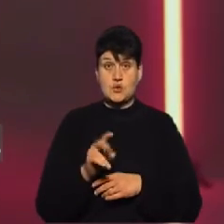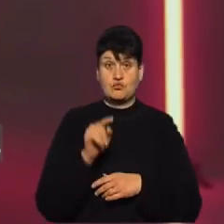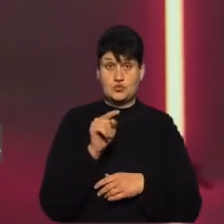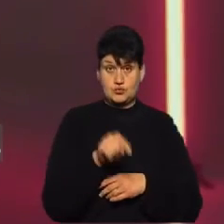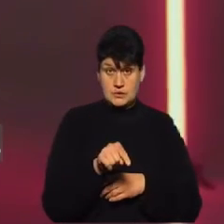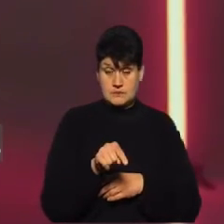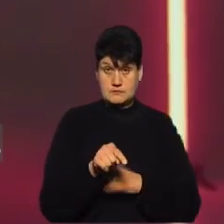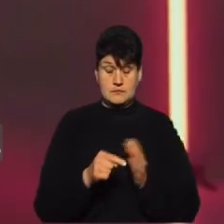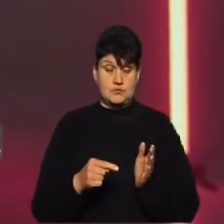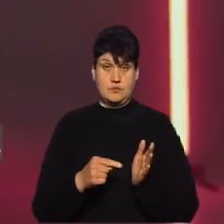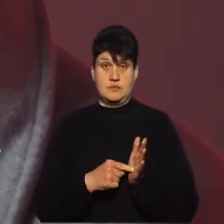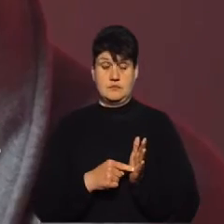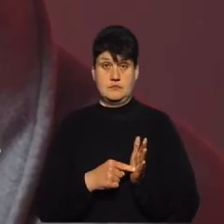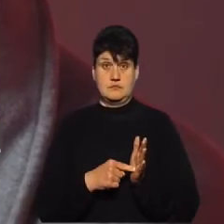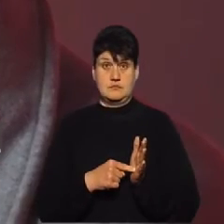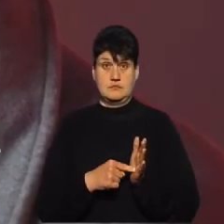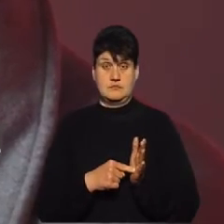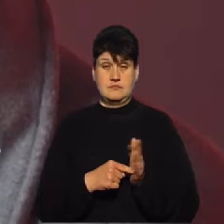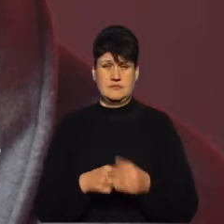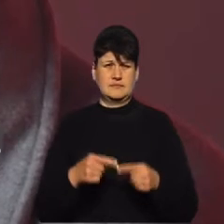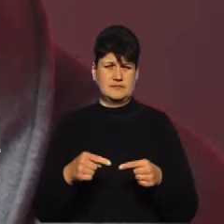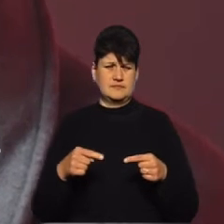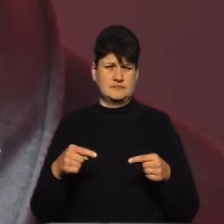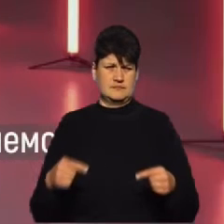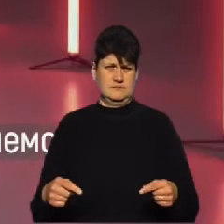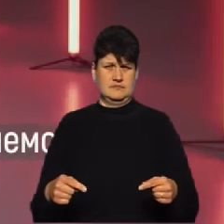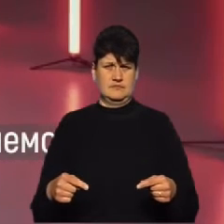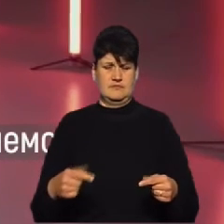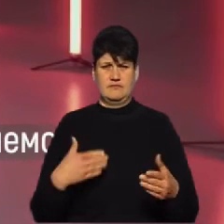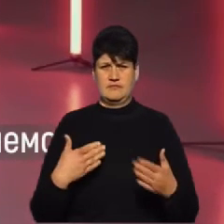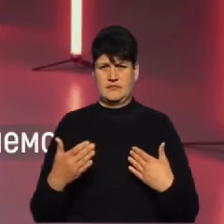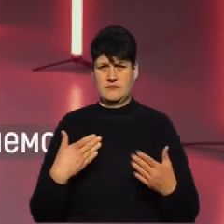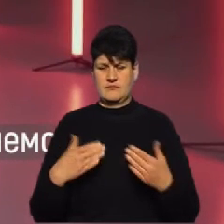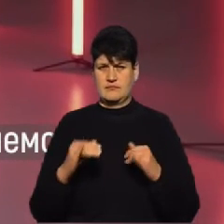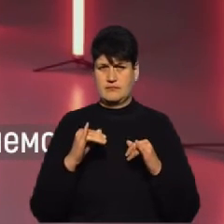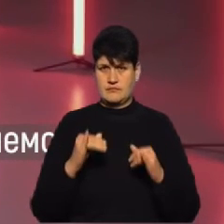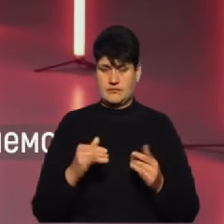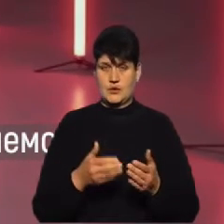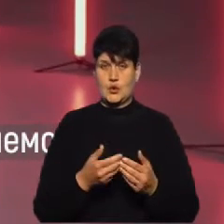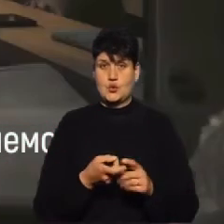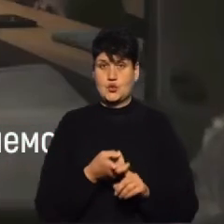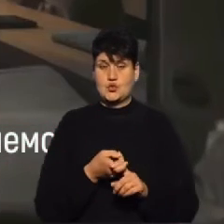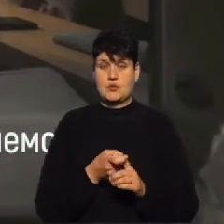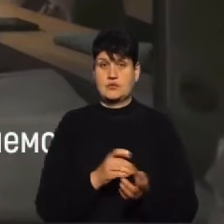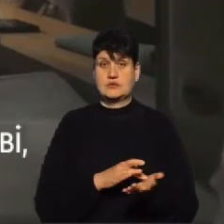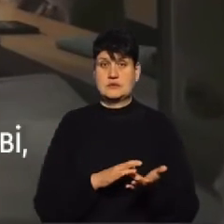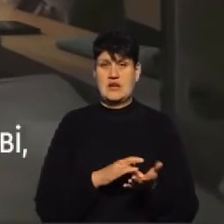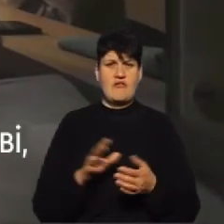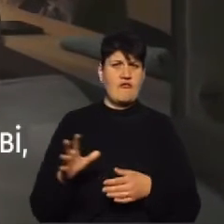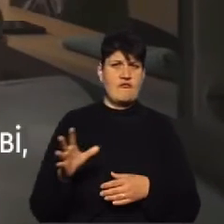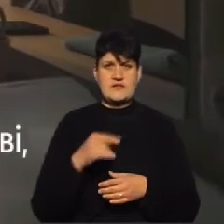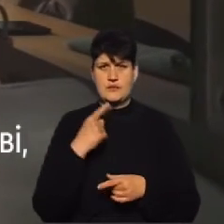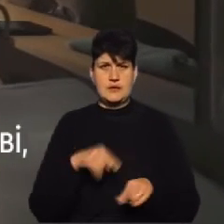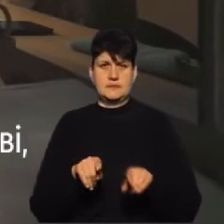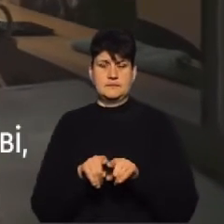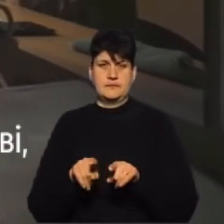купу негативного ставлення стосовно ромів. Майже всі говорили одне і те саме, що ми не хочемо мати